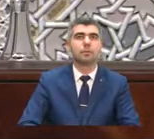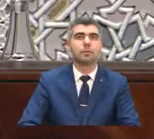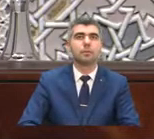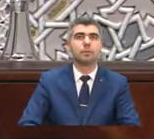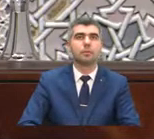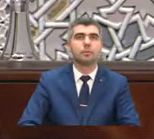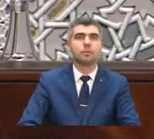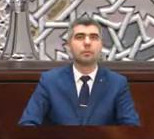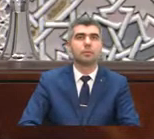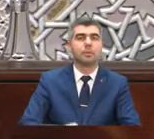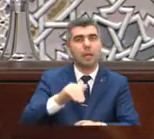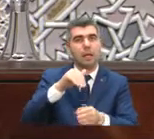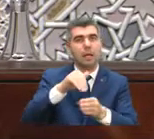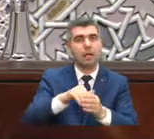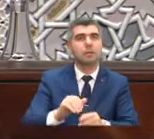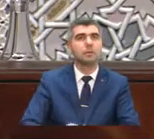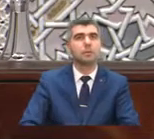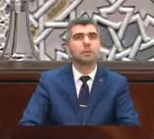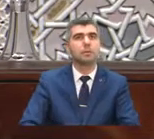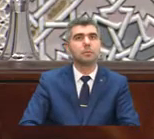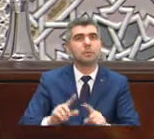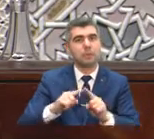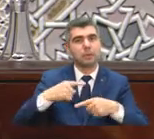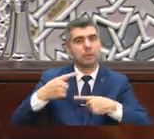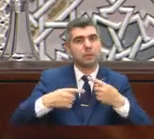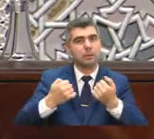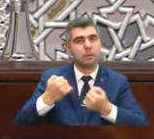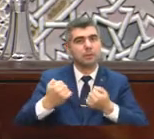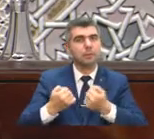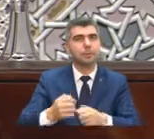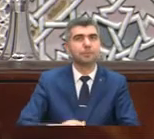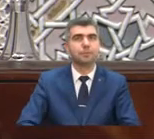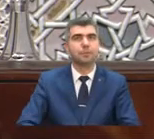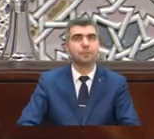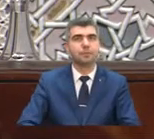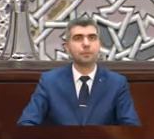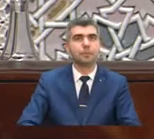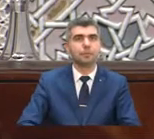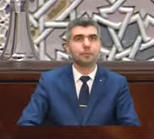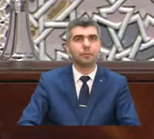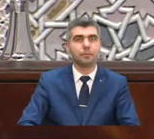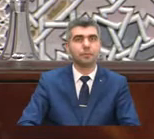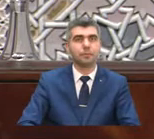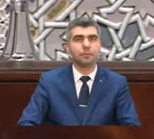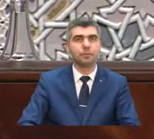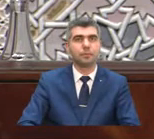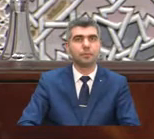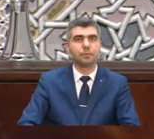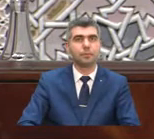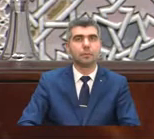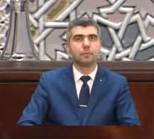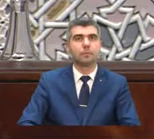كلمة لأحد السادة النواب من فريق الأصالة والمعاصرة للتعقيب، تفضلي. تفضلي السيدة النائبة.